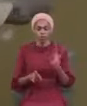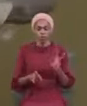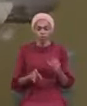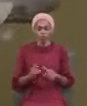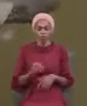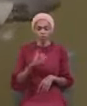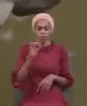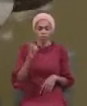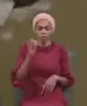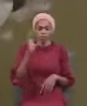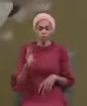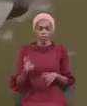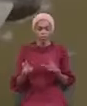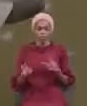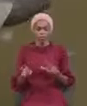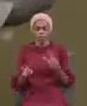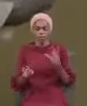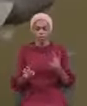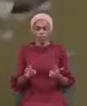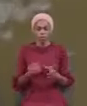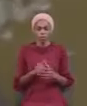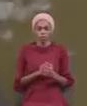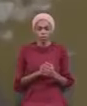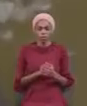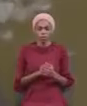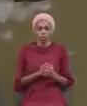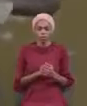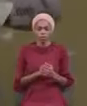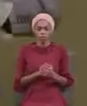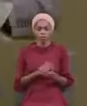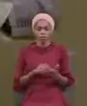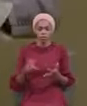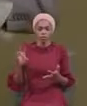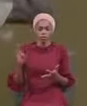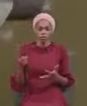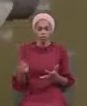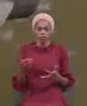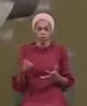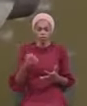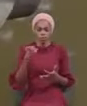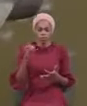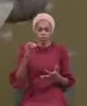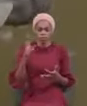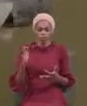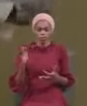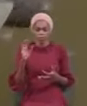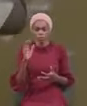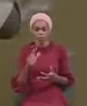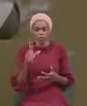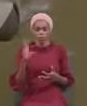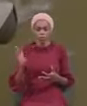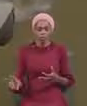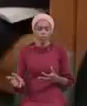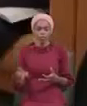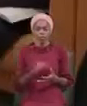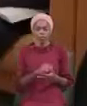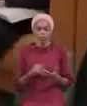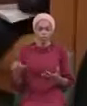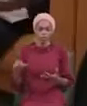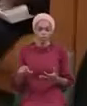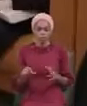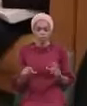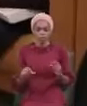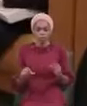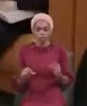36 vers ver 11 job 36 verset 11 voil ce que les